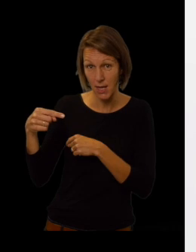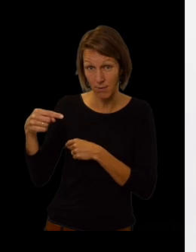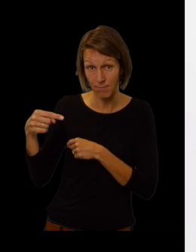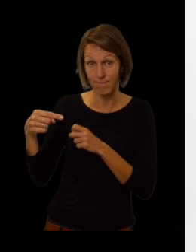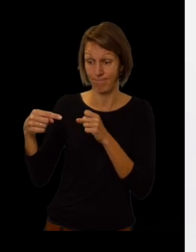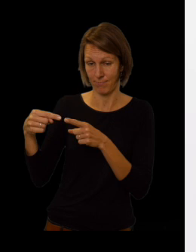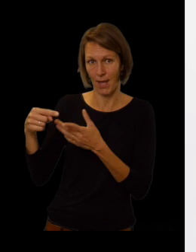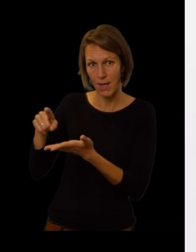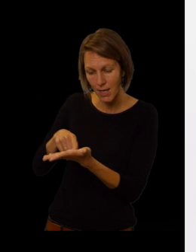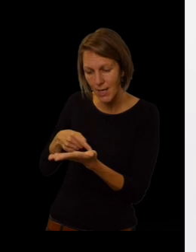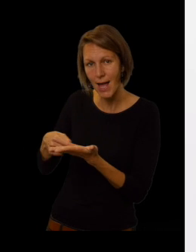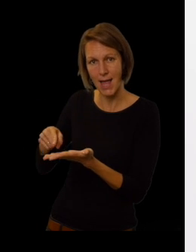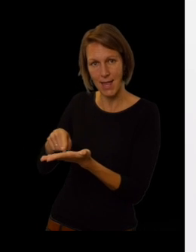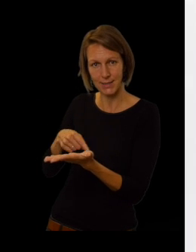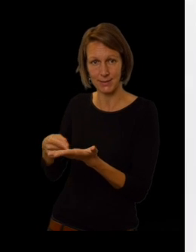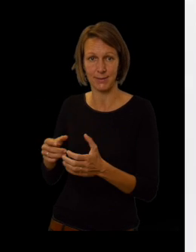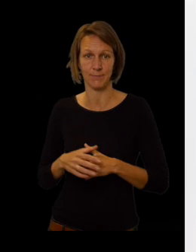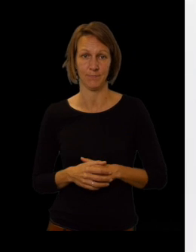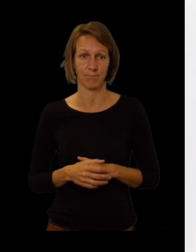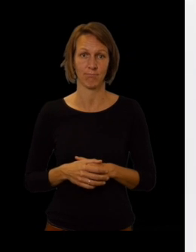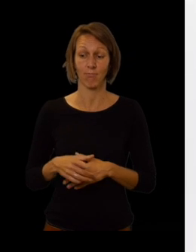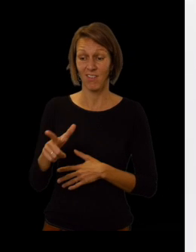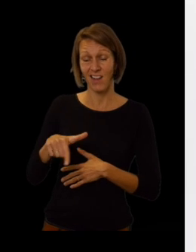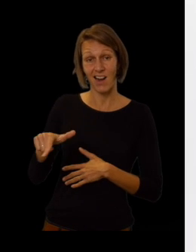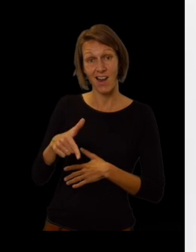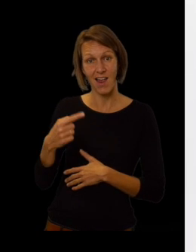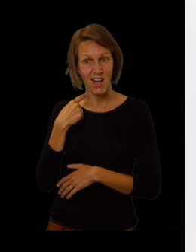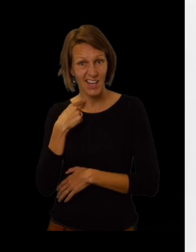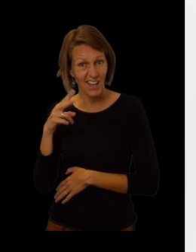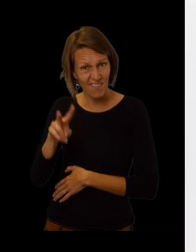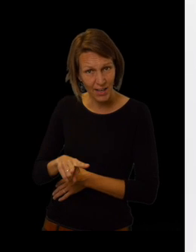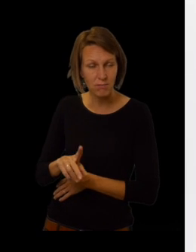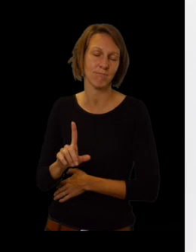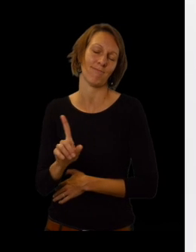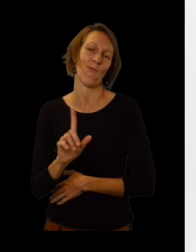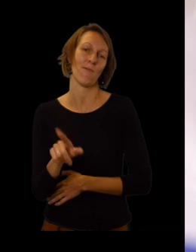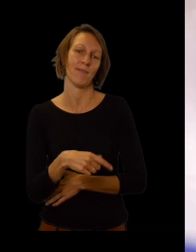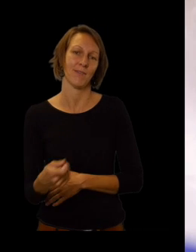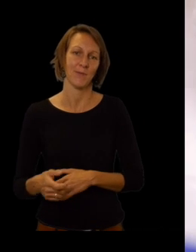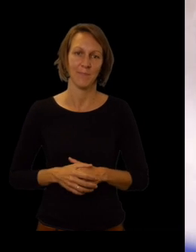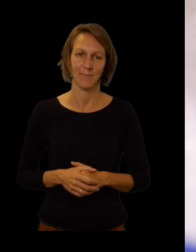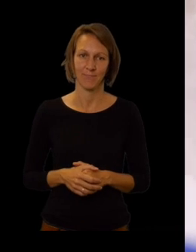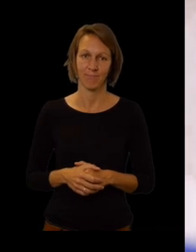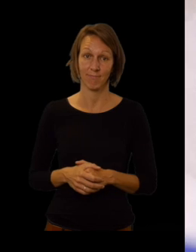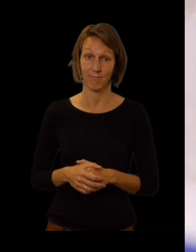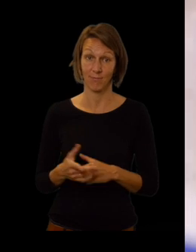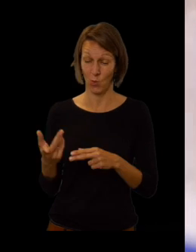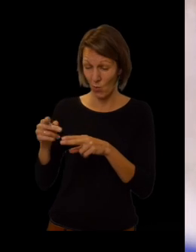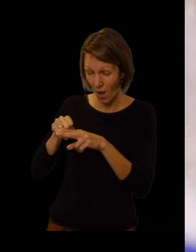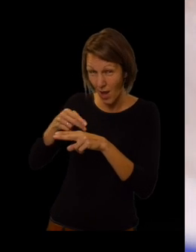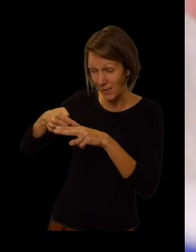striée. C'est avec ça qu'on fait le prélèvement. Bon, alors là, évidemment, ce ne sont pas de vrais sels. On gratte à la surface, à plusieurs